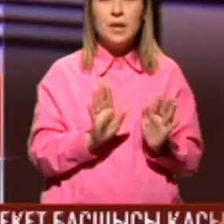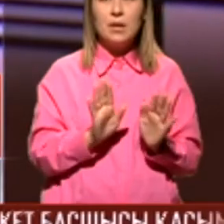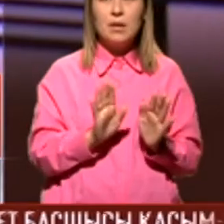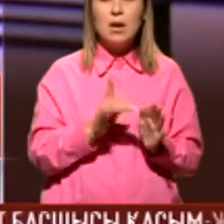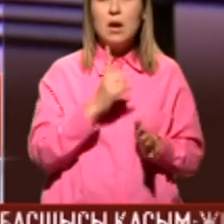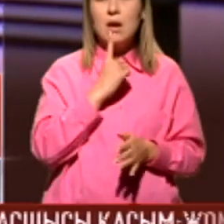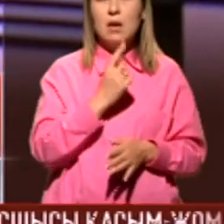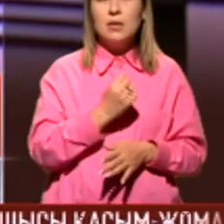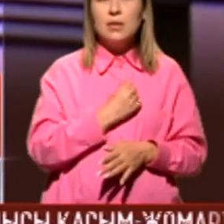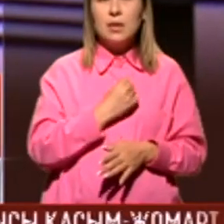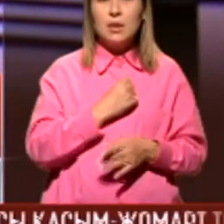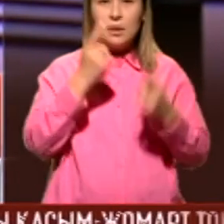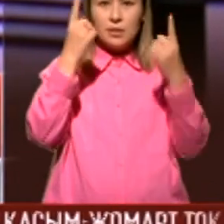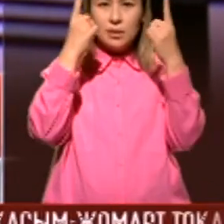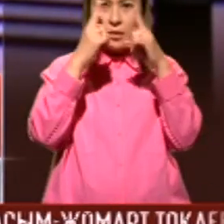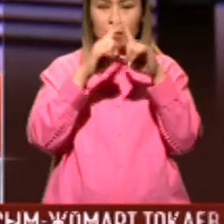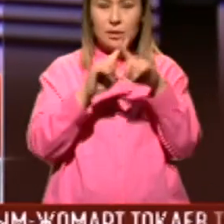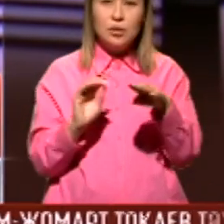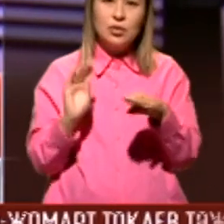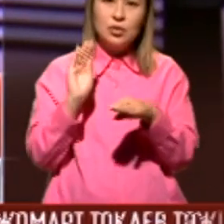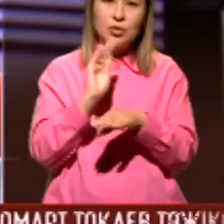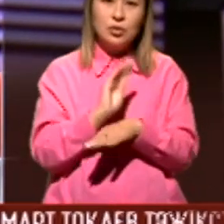әскери техниканың және